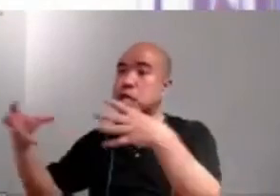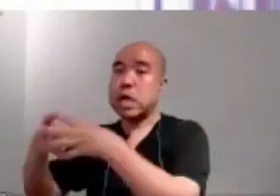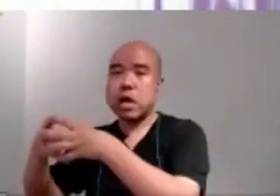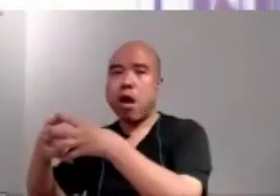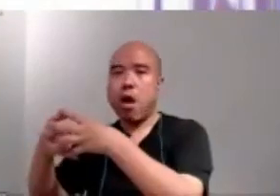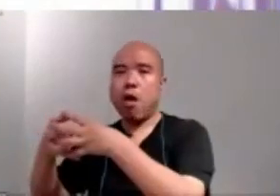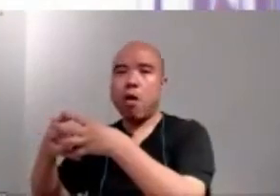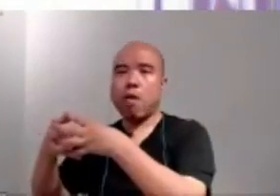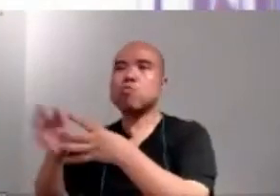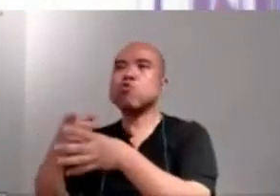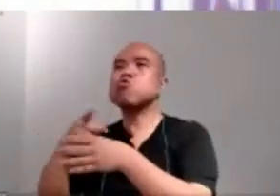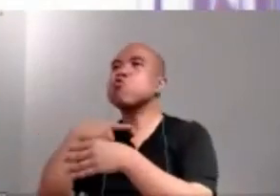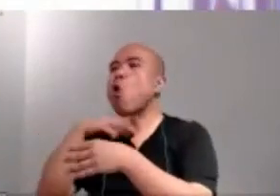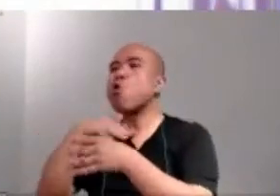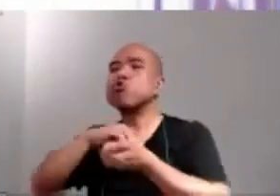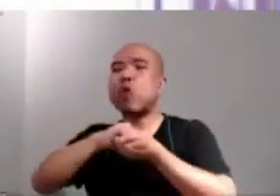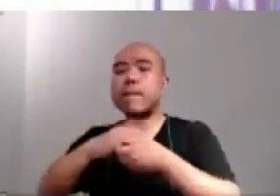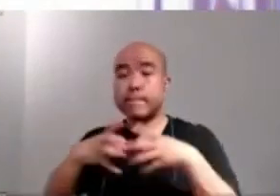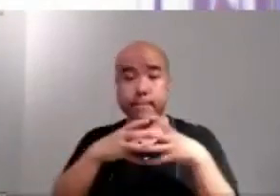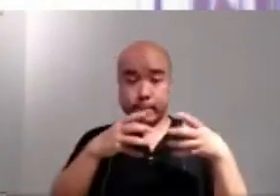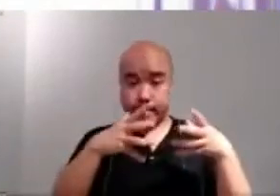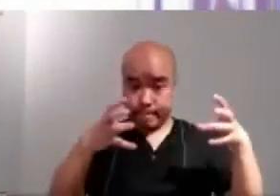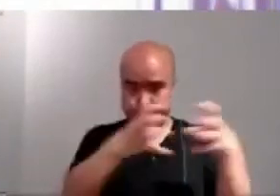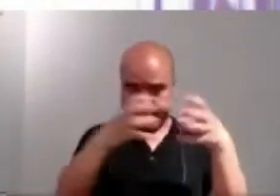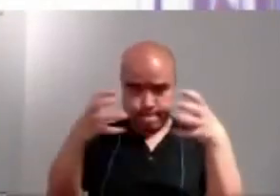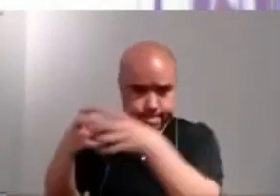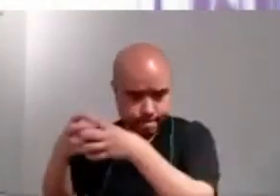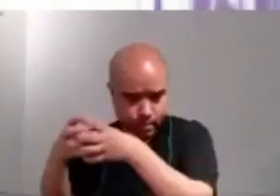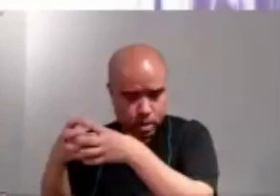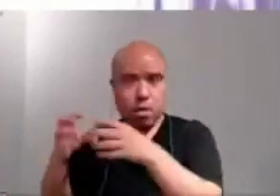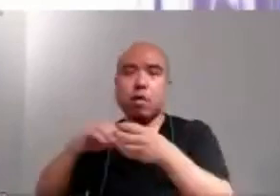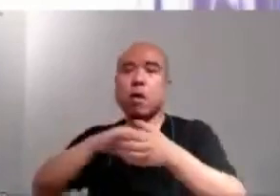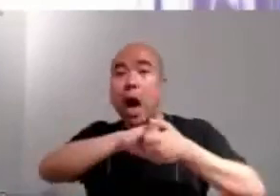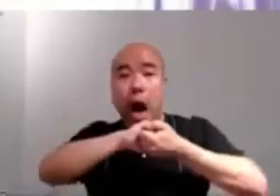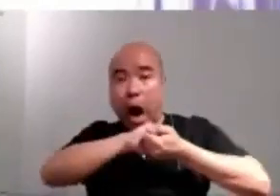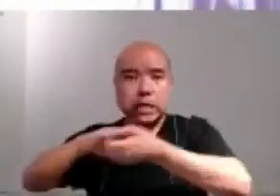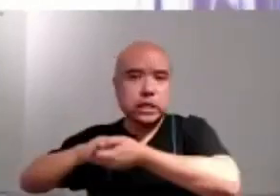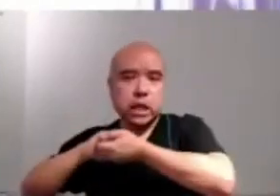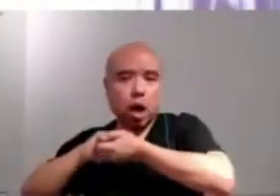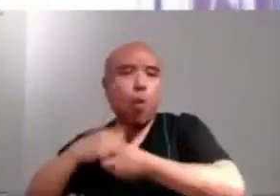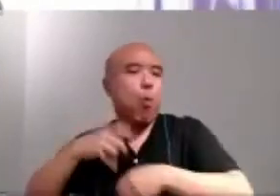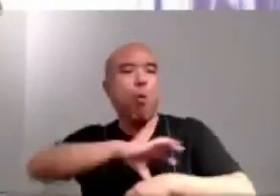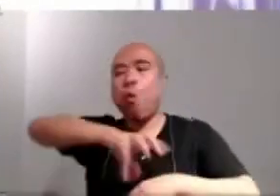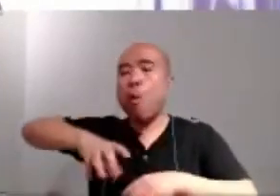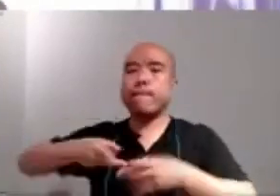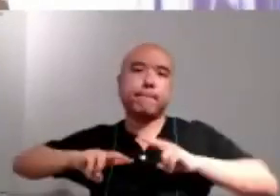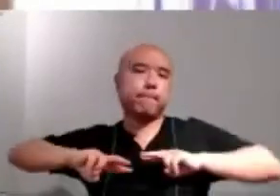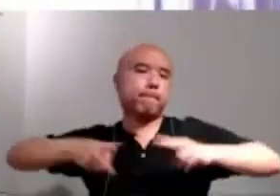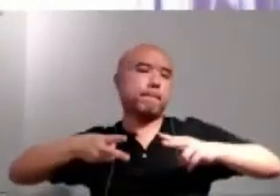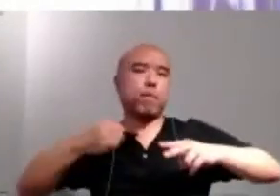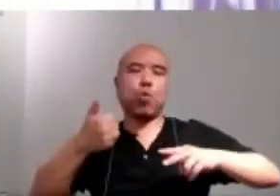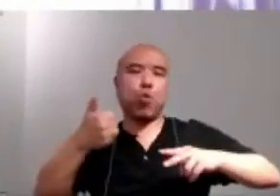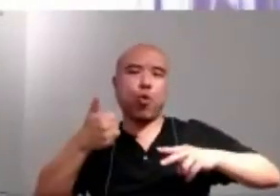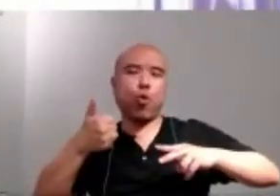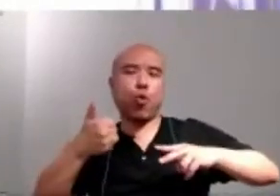咧，我希望咧係更加充滿更多嘅合作 collaboration。好像維他命 C 一